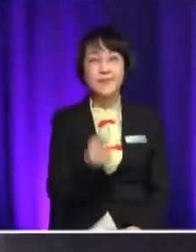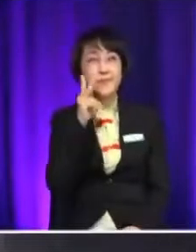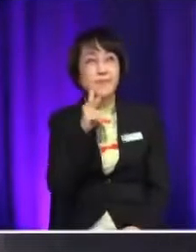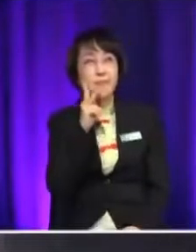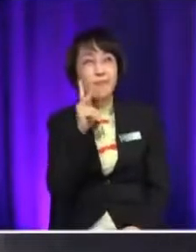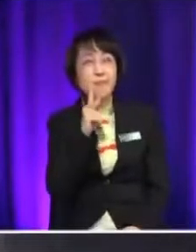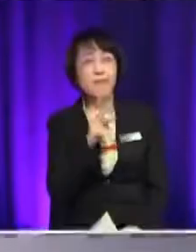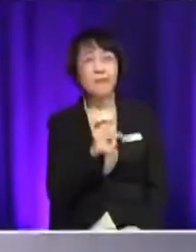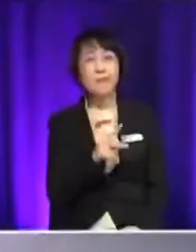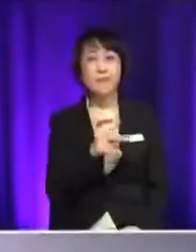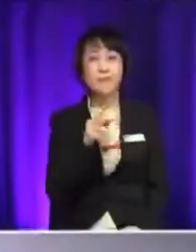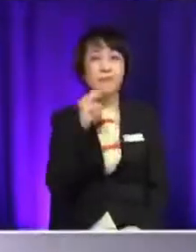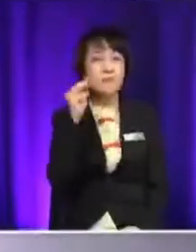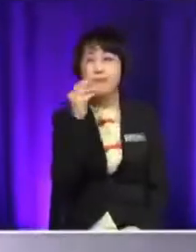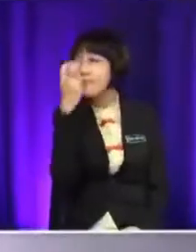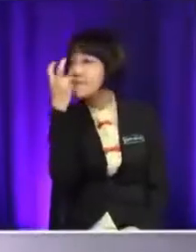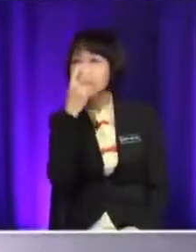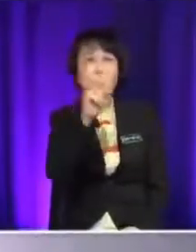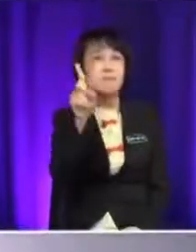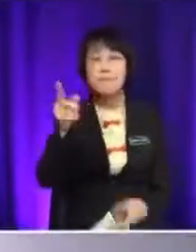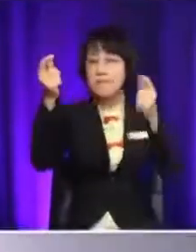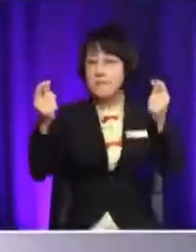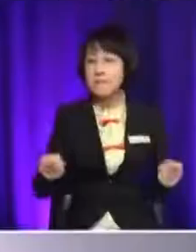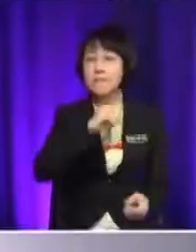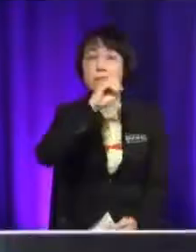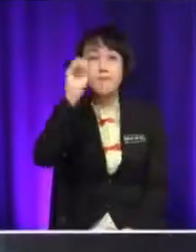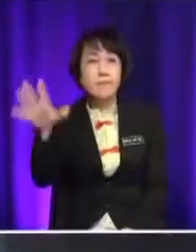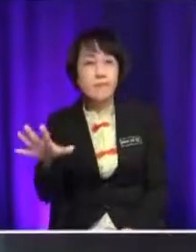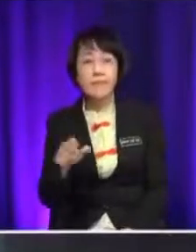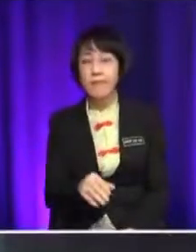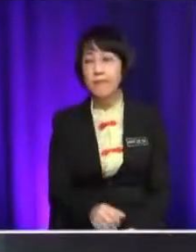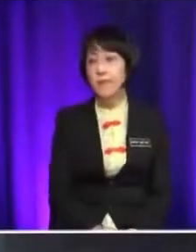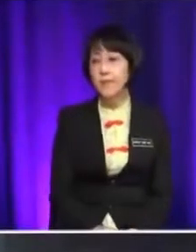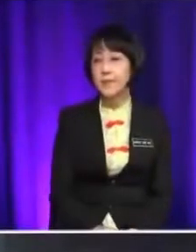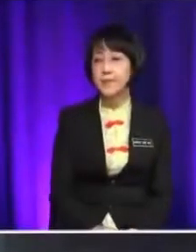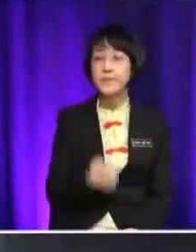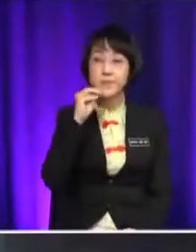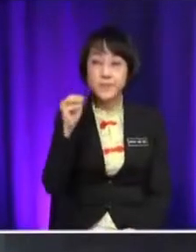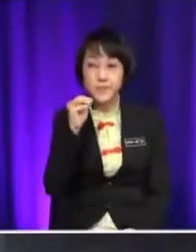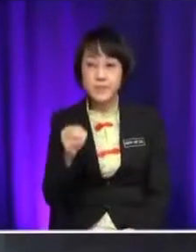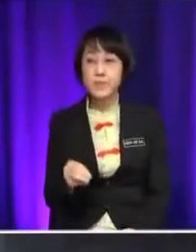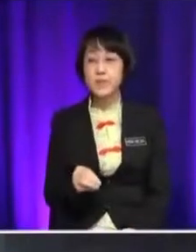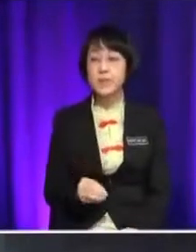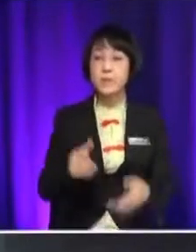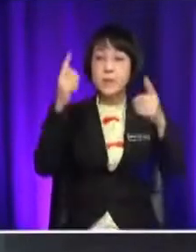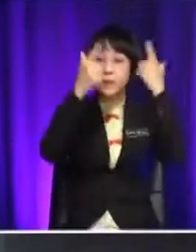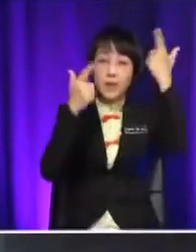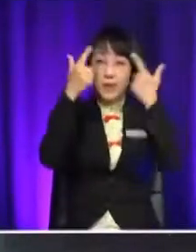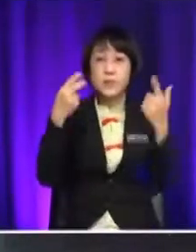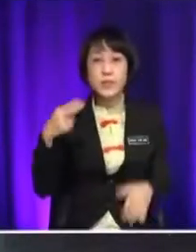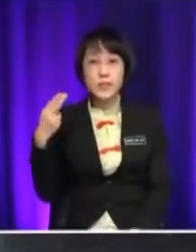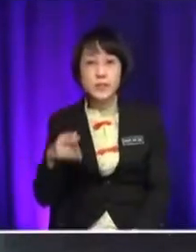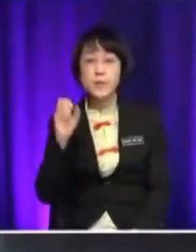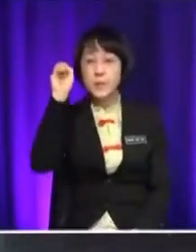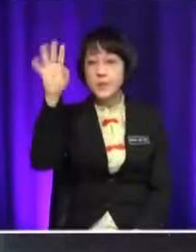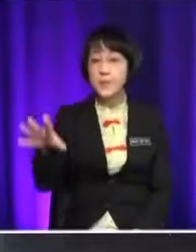Kakak, Mira tak nampak tong sampah dekat mana kat sini. Mira, sebagai pelancong hijau, Mira kena buang sampah di